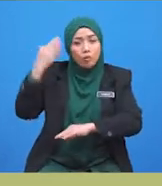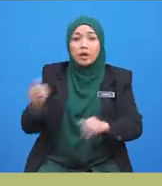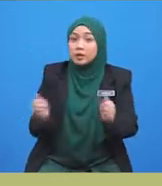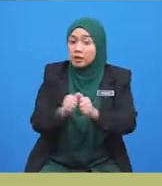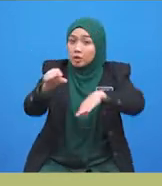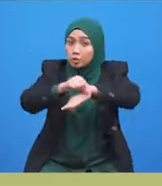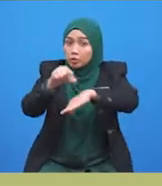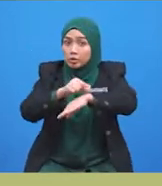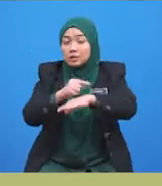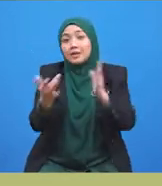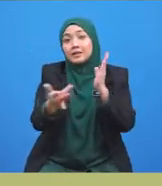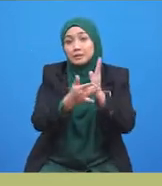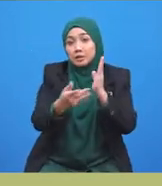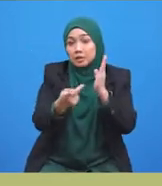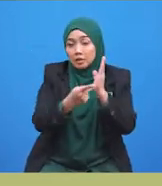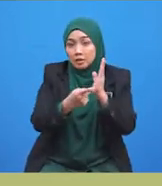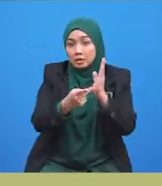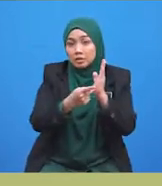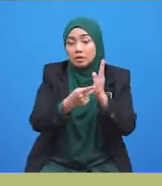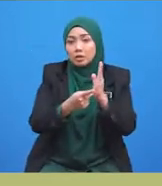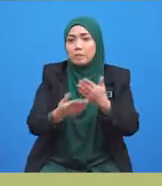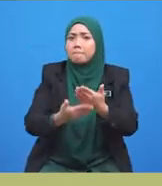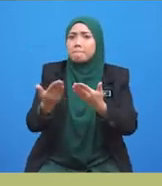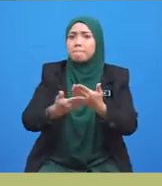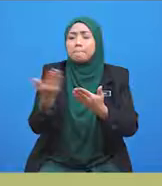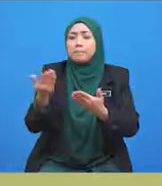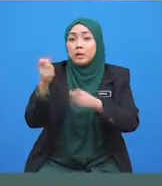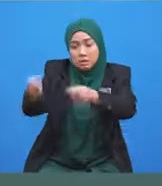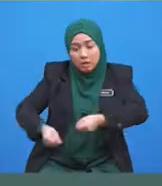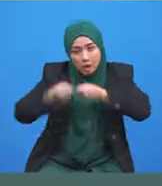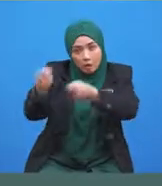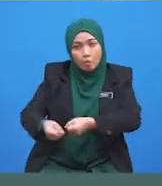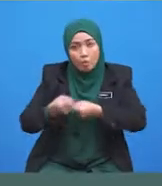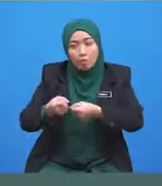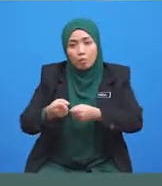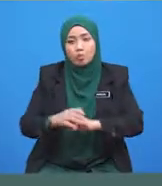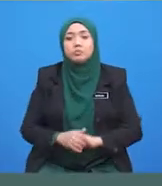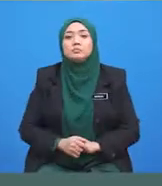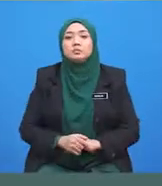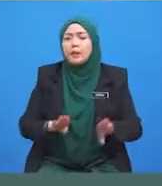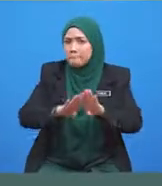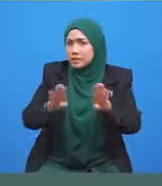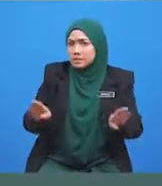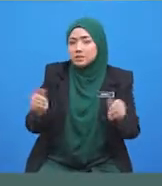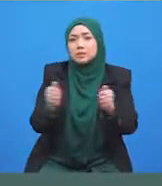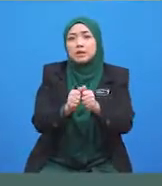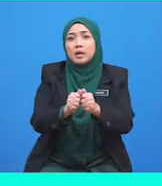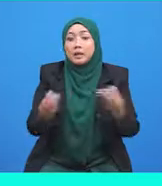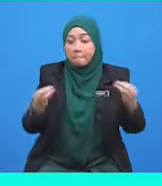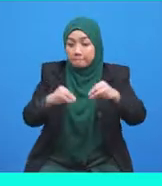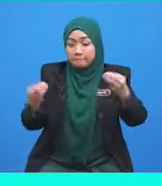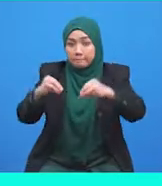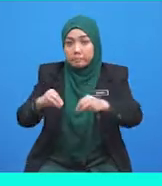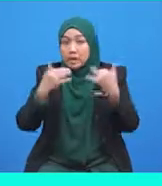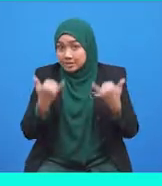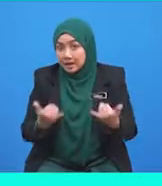menggunakan teknologi mudah seperti sabit dan cangkul. berbeza dengan pertanian komersial kerana